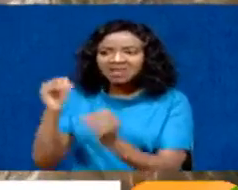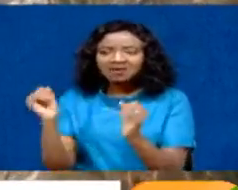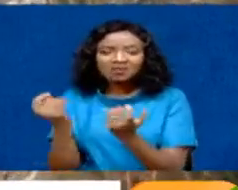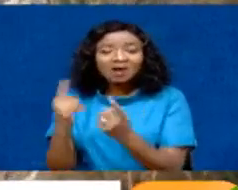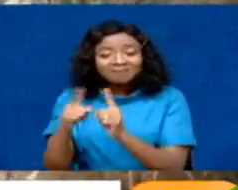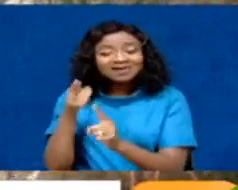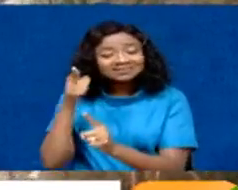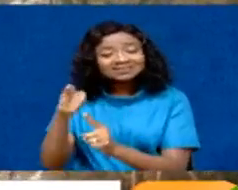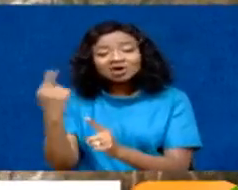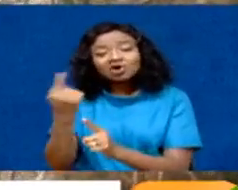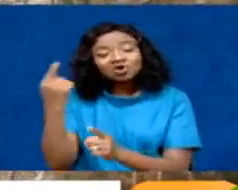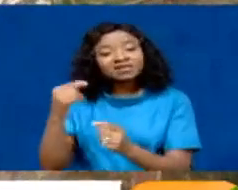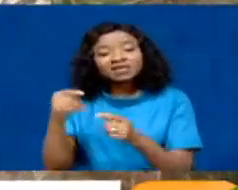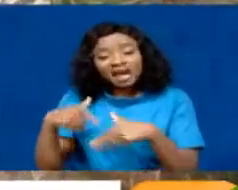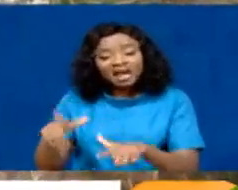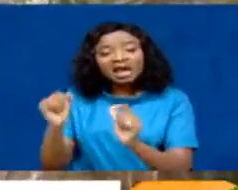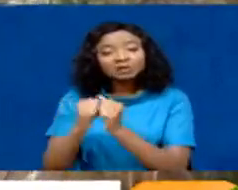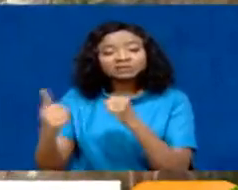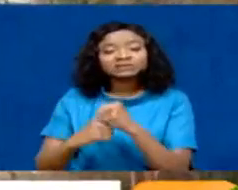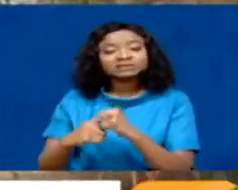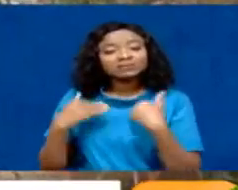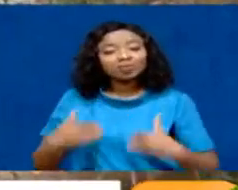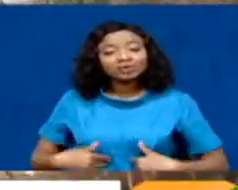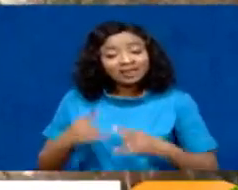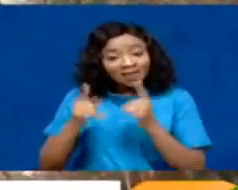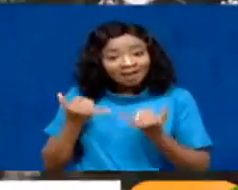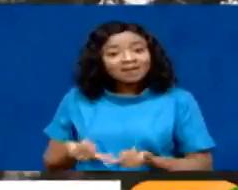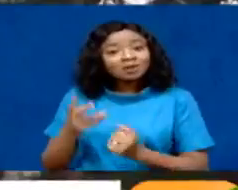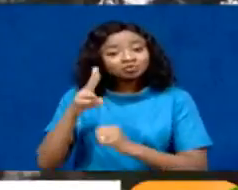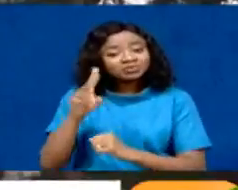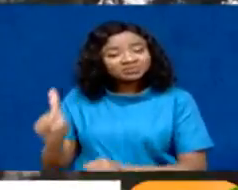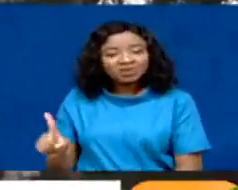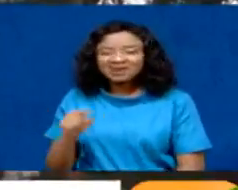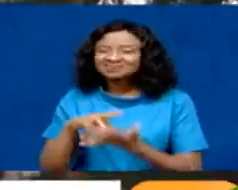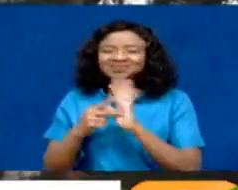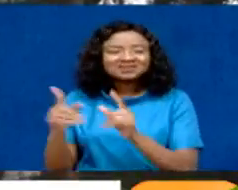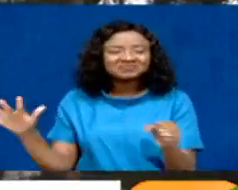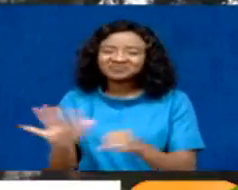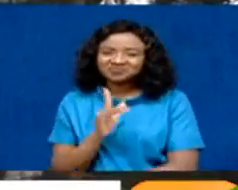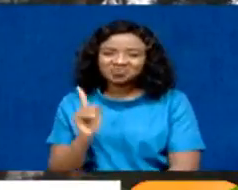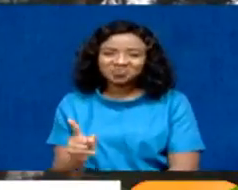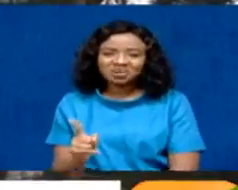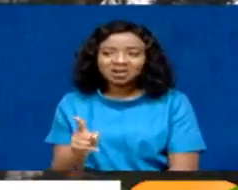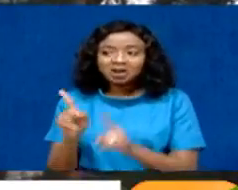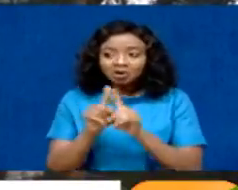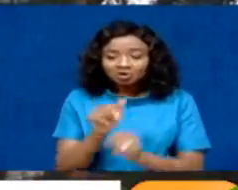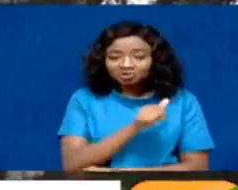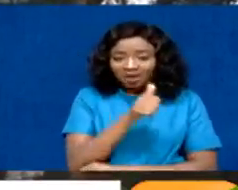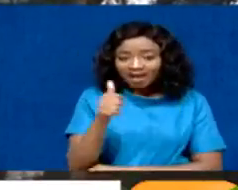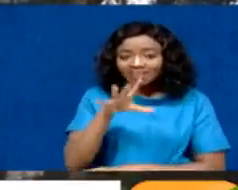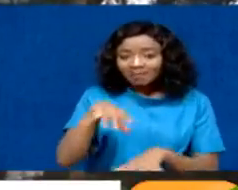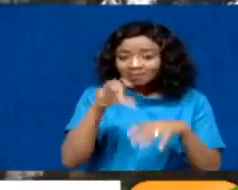uwezo wa kuhifadhi miili 16 tu kwa wakati mmoja. Aidha, naibu kamanda wa kata ndogo ya Game Charles